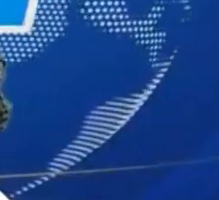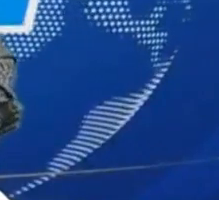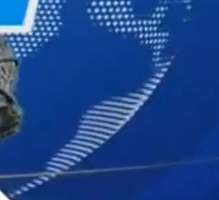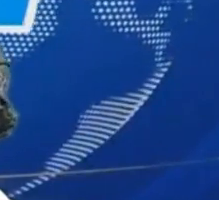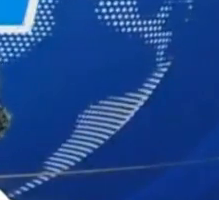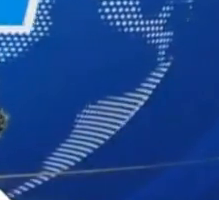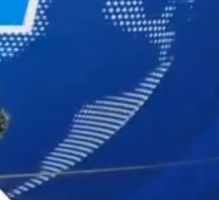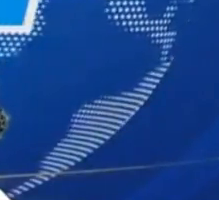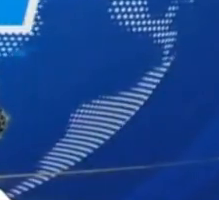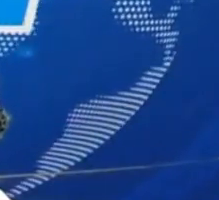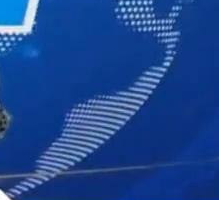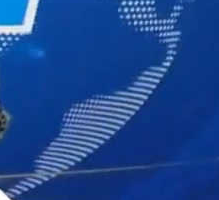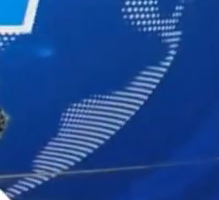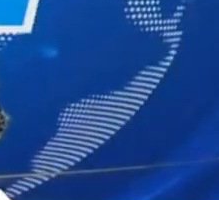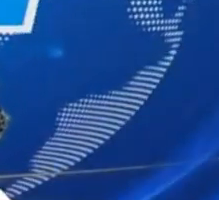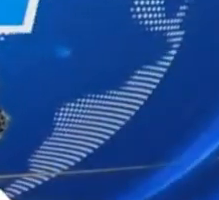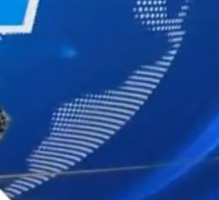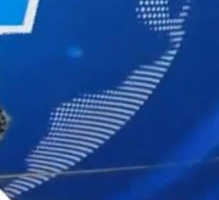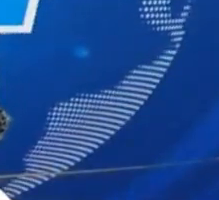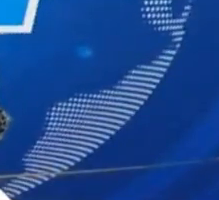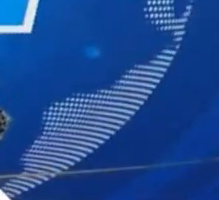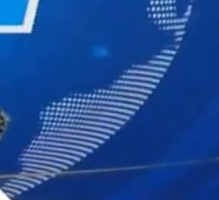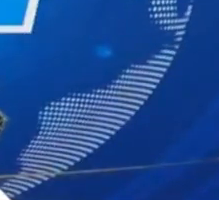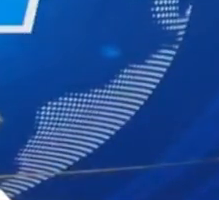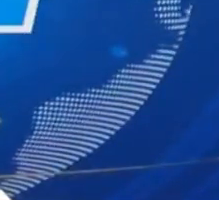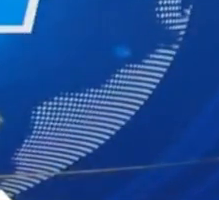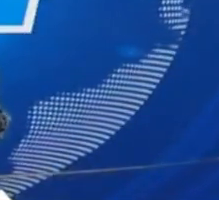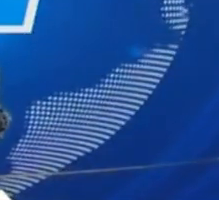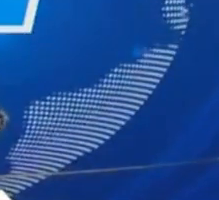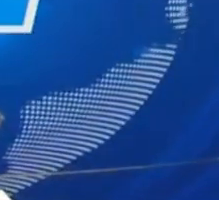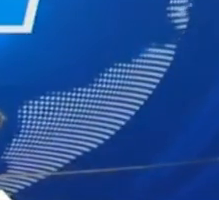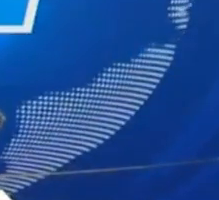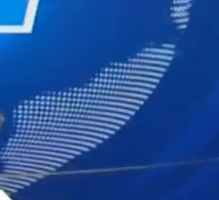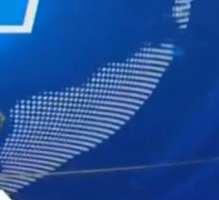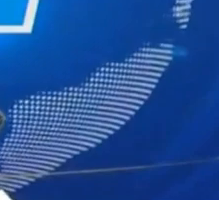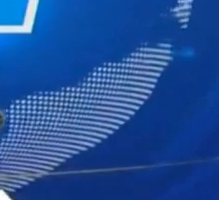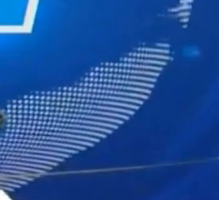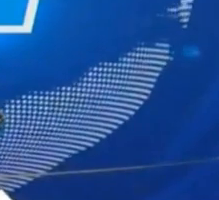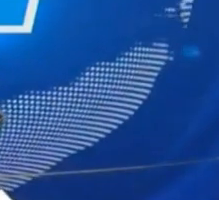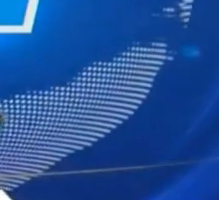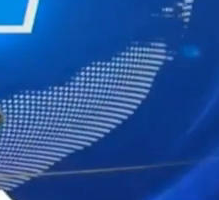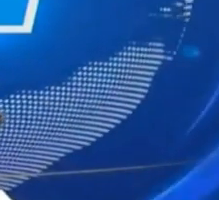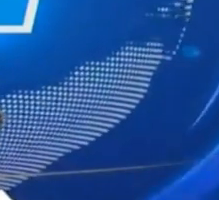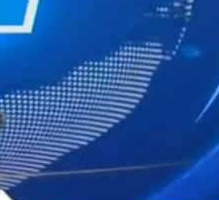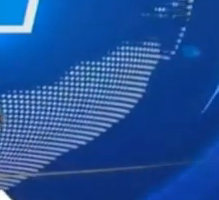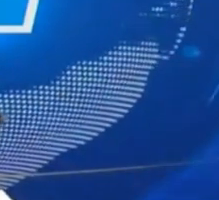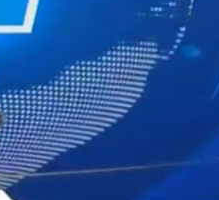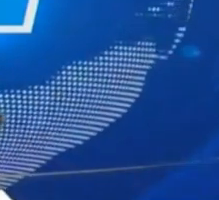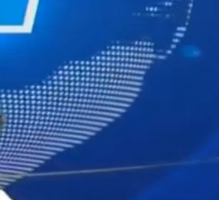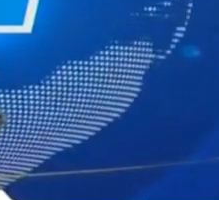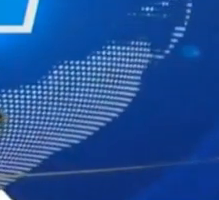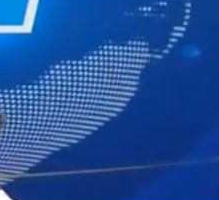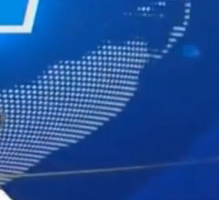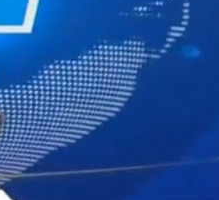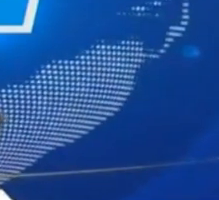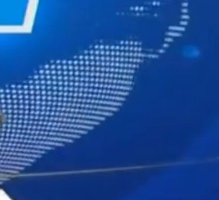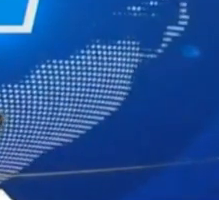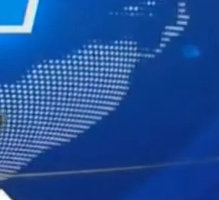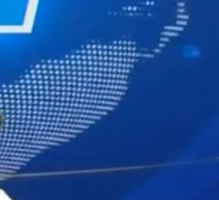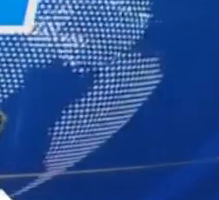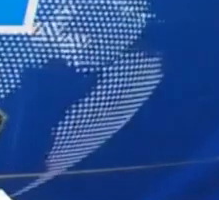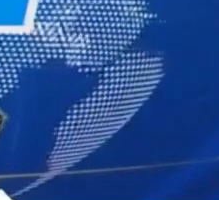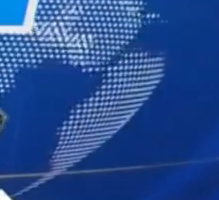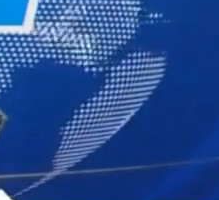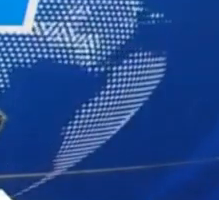Bienvenue à vous si vous nous rejoignez sur l'RTNC. Madame, Monsieur, bonsoir. Au Tchad, le général Mahamat Idriss Déby a